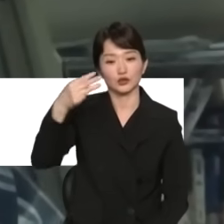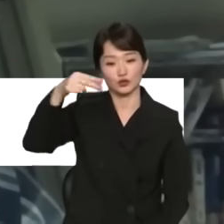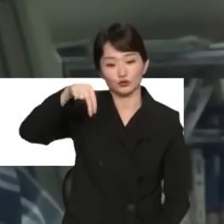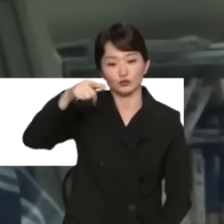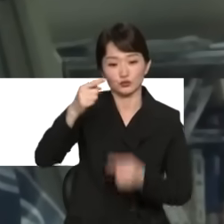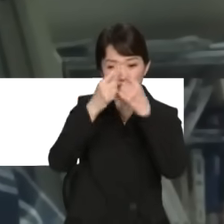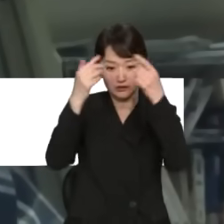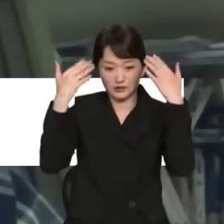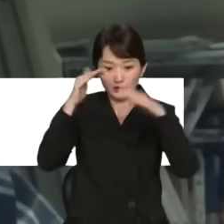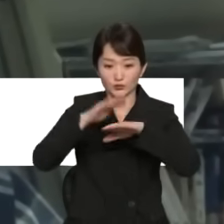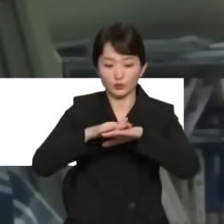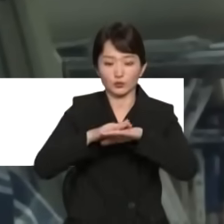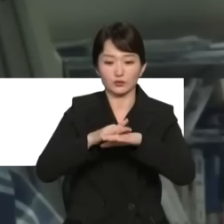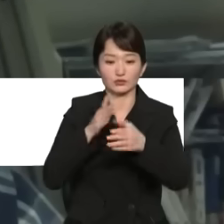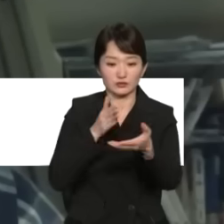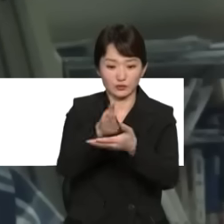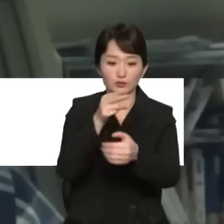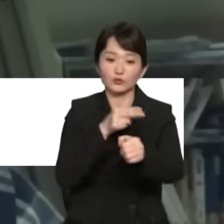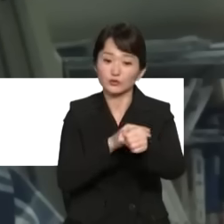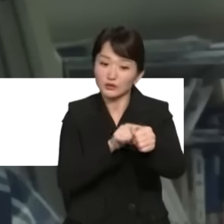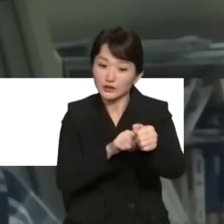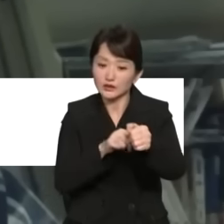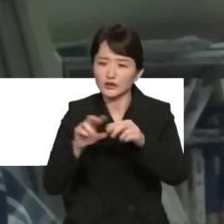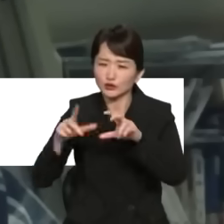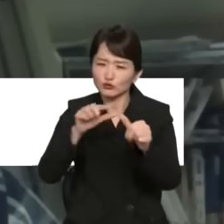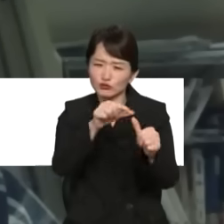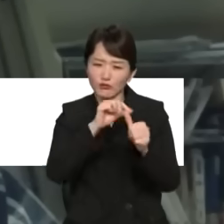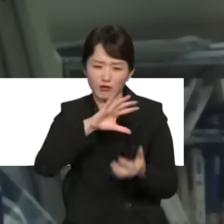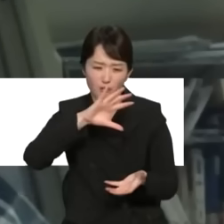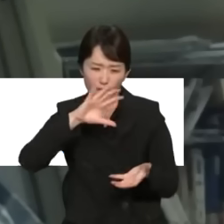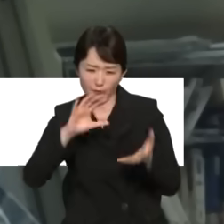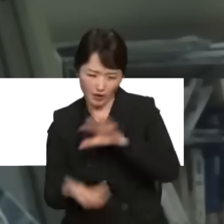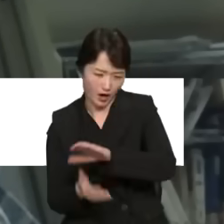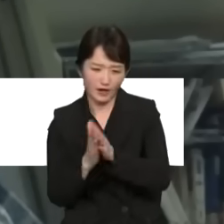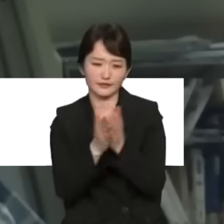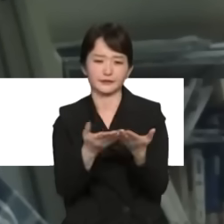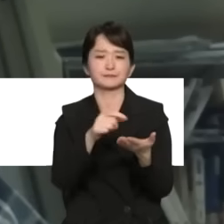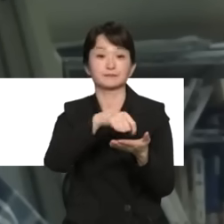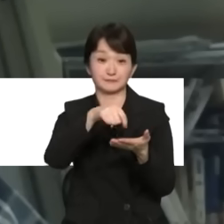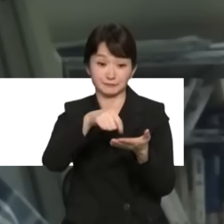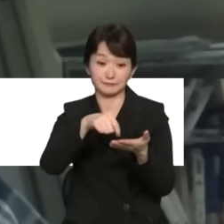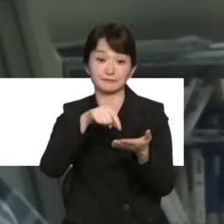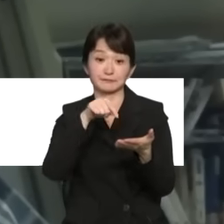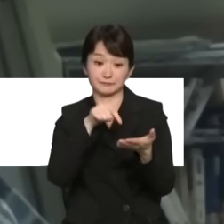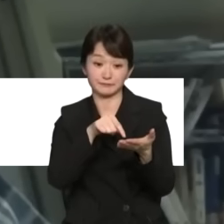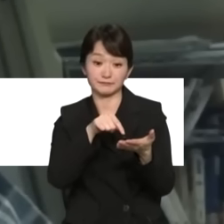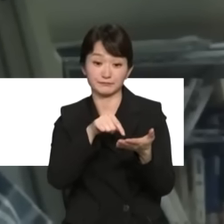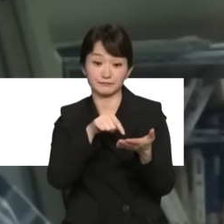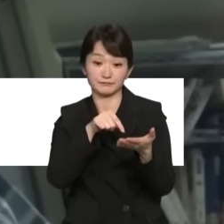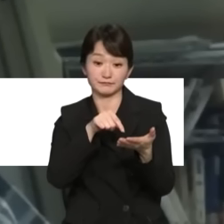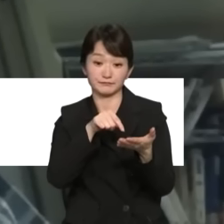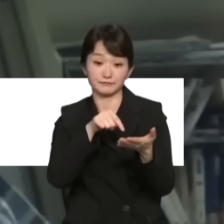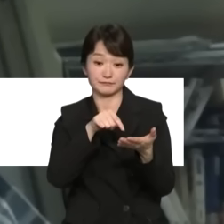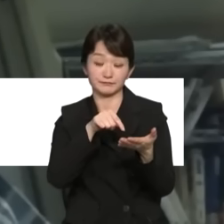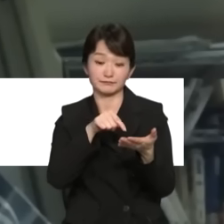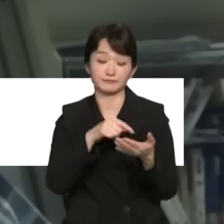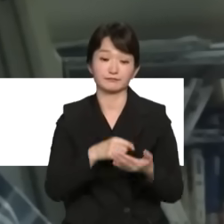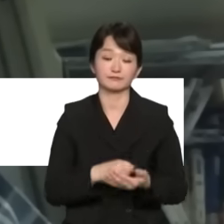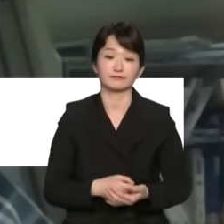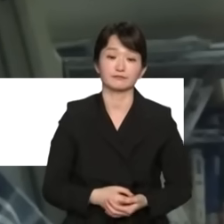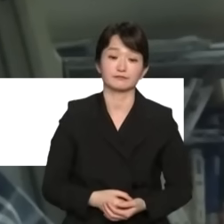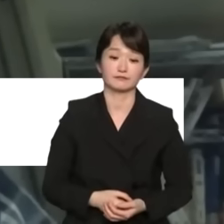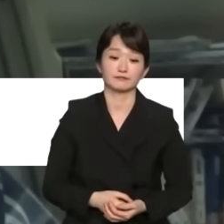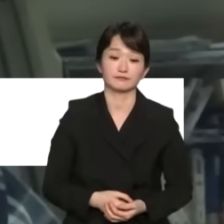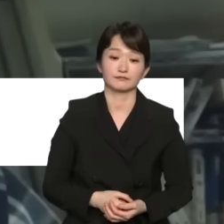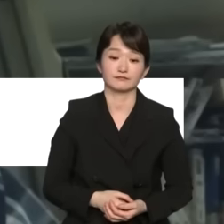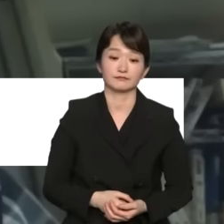った人が、まあ、提唱者と言われているんですが、彼が地球を救う大変